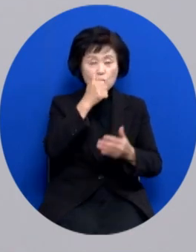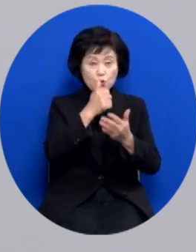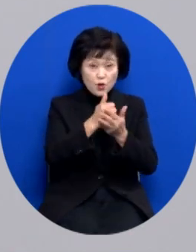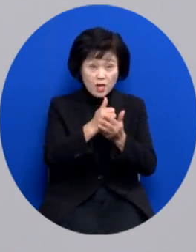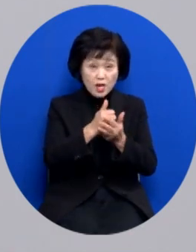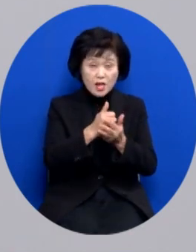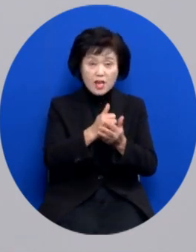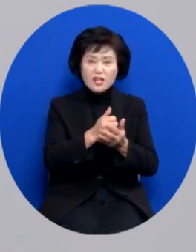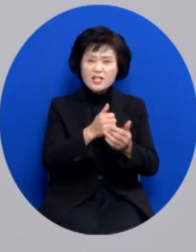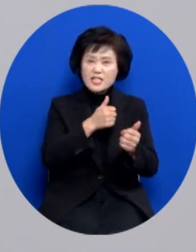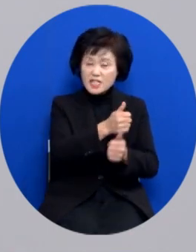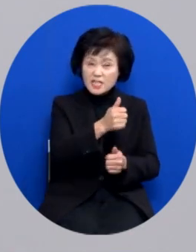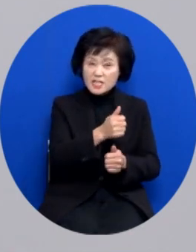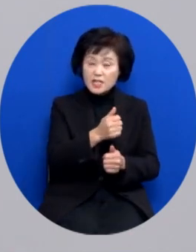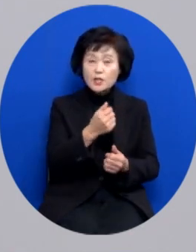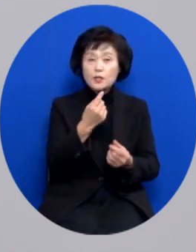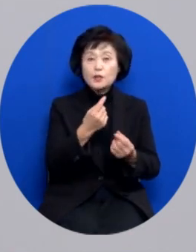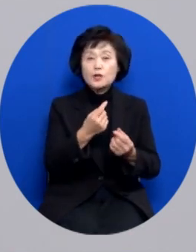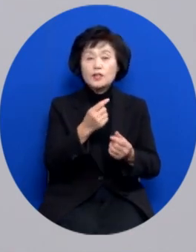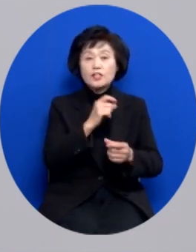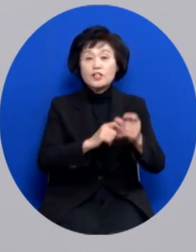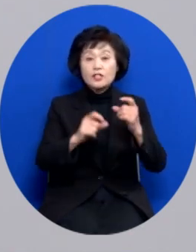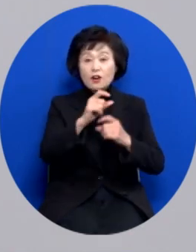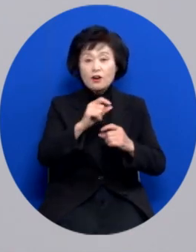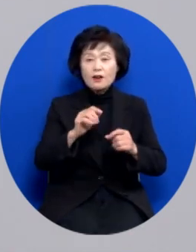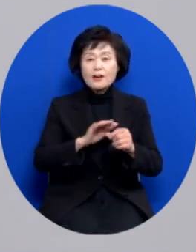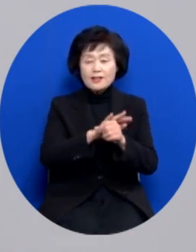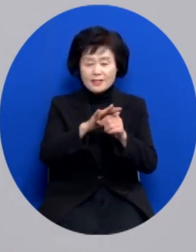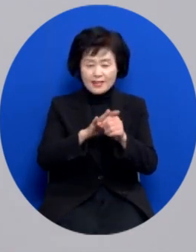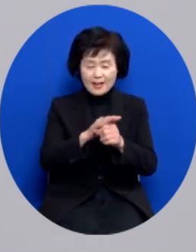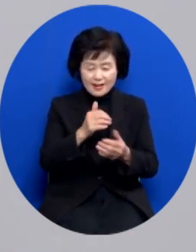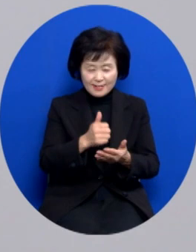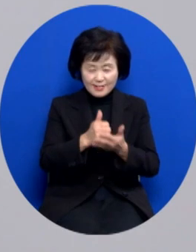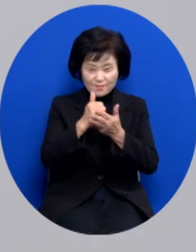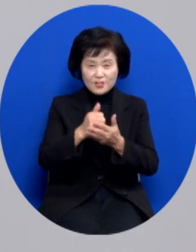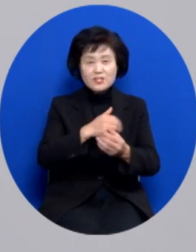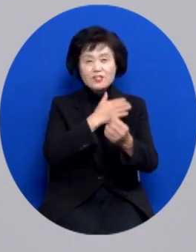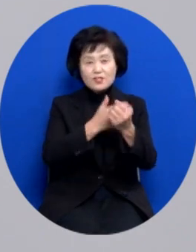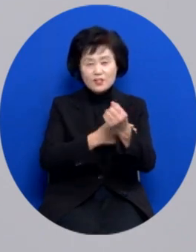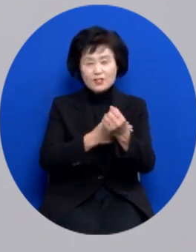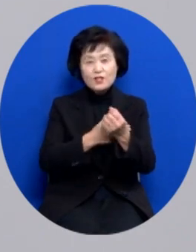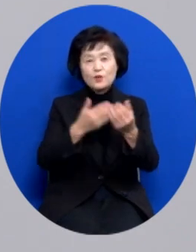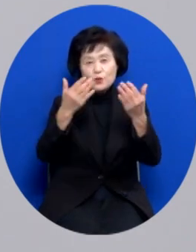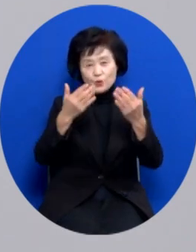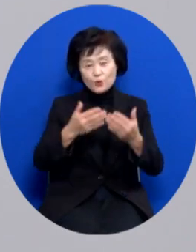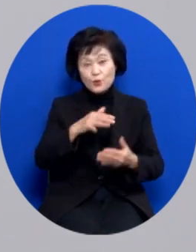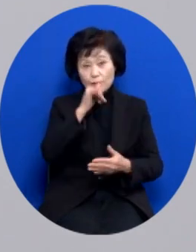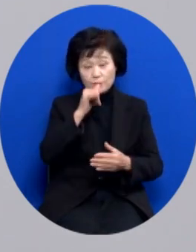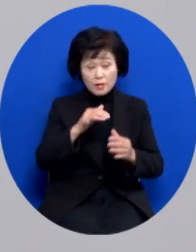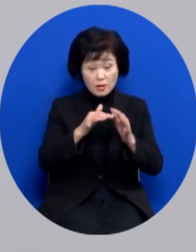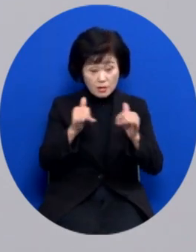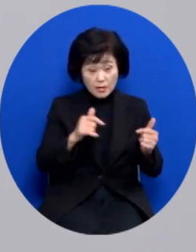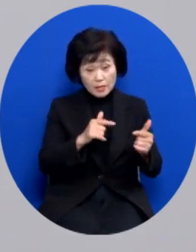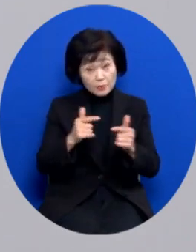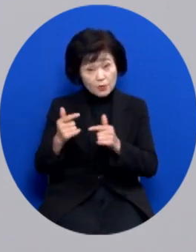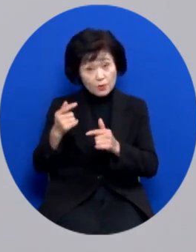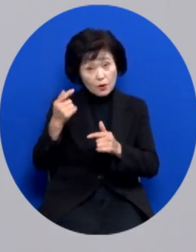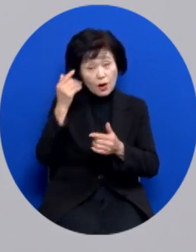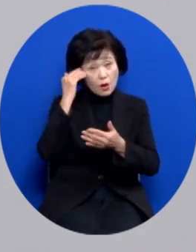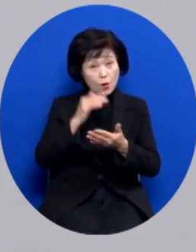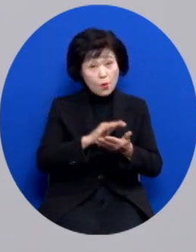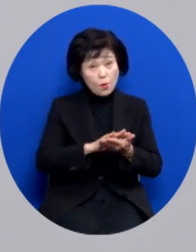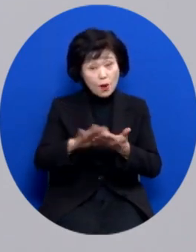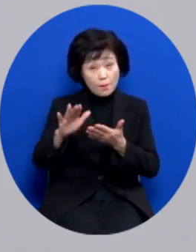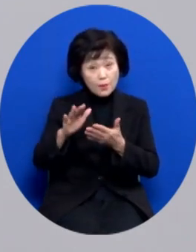더 나아가 사랑의 성김을 위한 능력을 줍니다. 우리는 사람들과의 화평함이